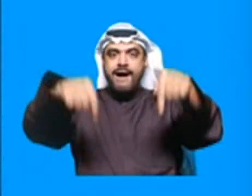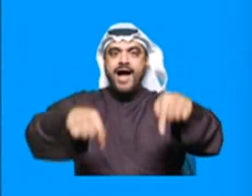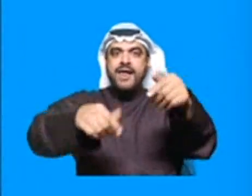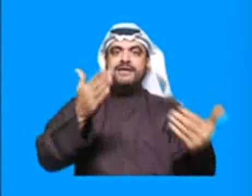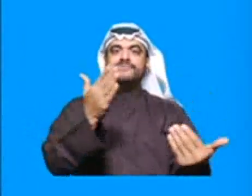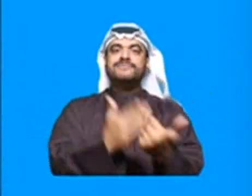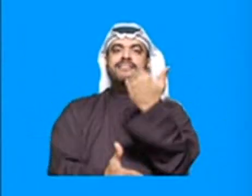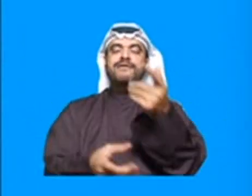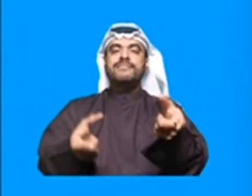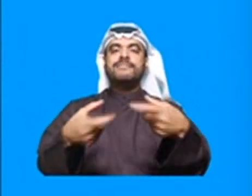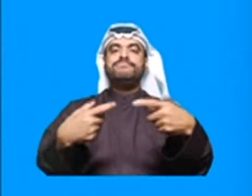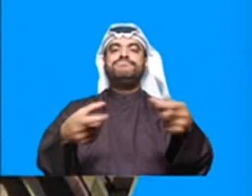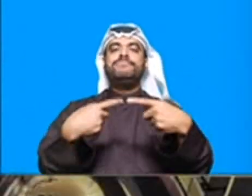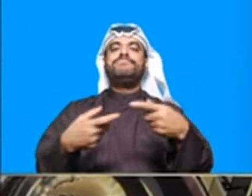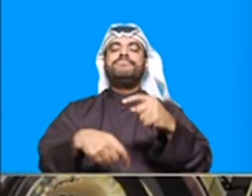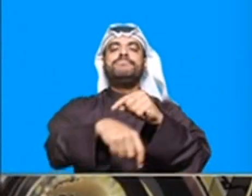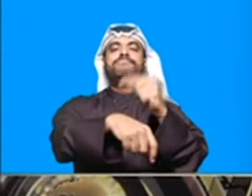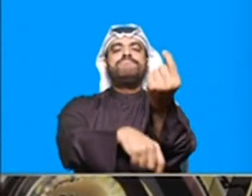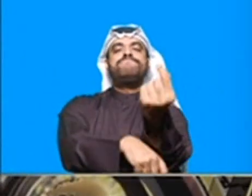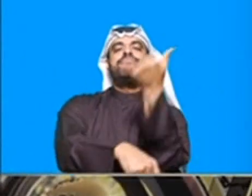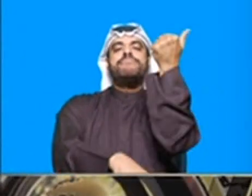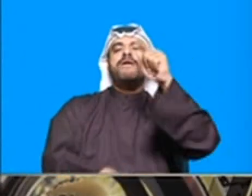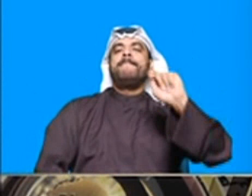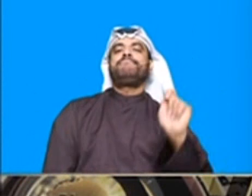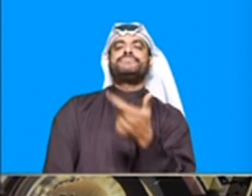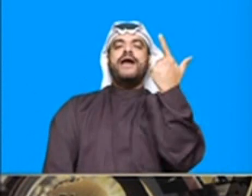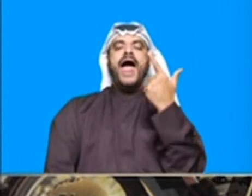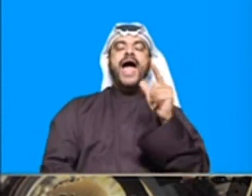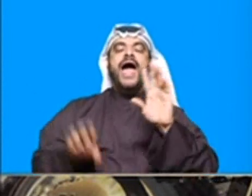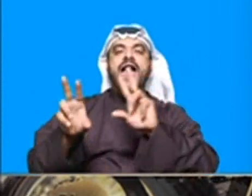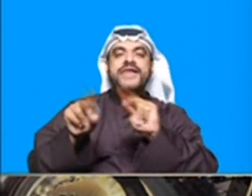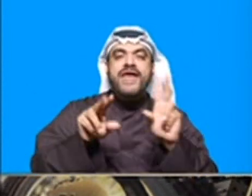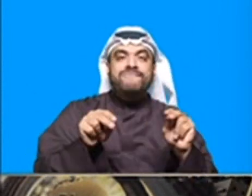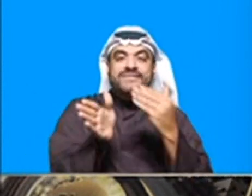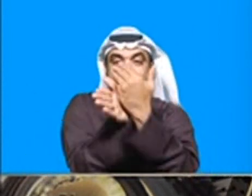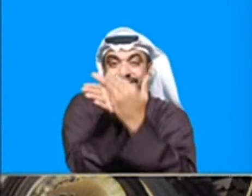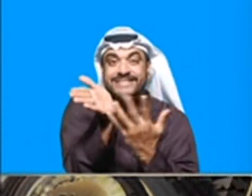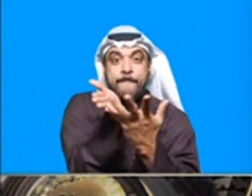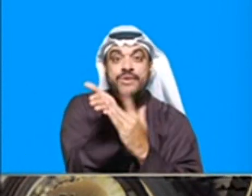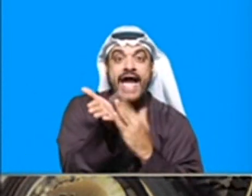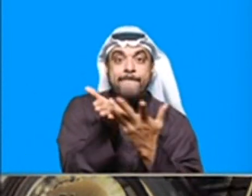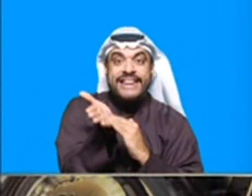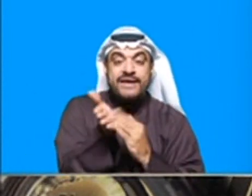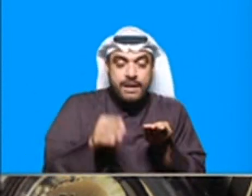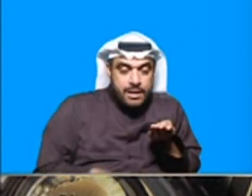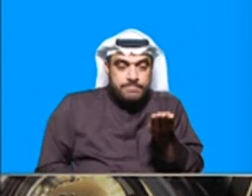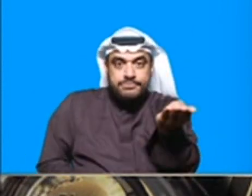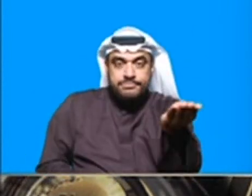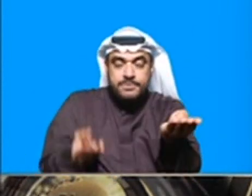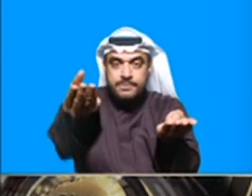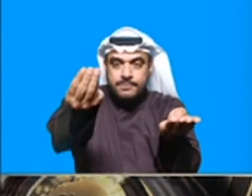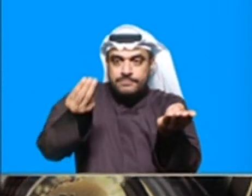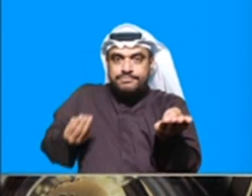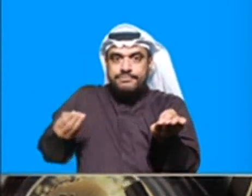موقعها الإلكتروني في تويتر تداولت فيديو لسالم الدوسري صاحب أول رخصة تجارية إلكترونية، وصف فيه الرخصة الجديدة